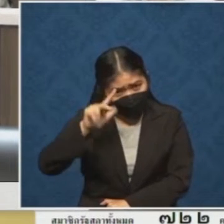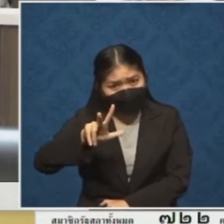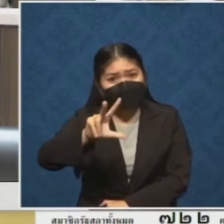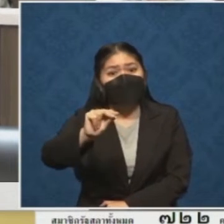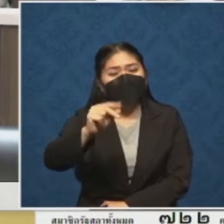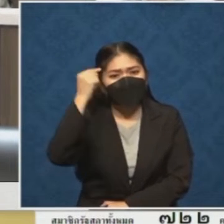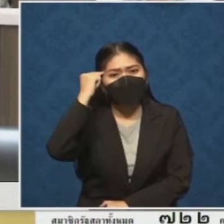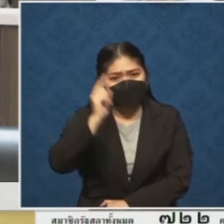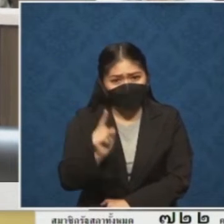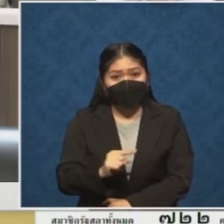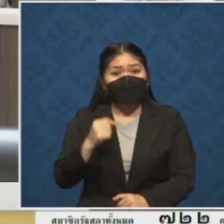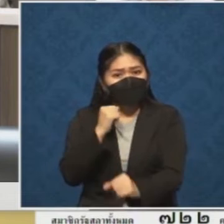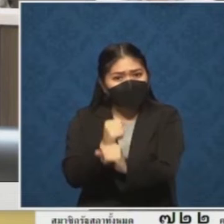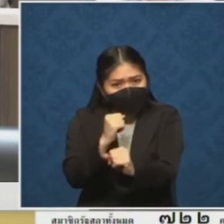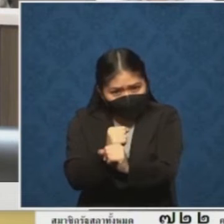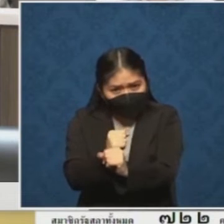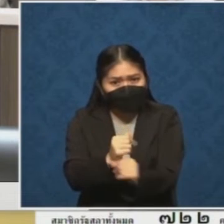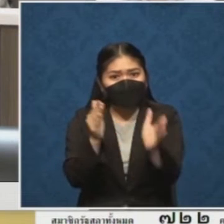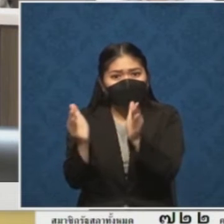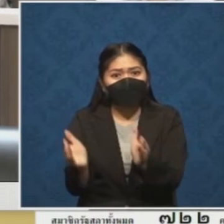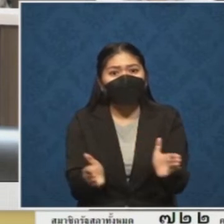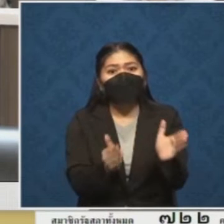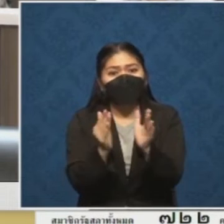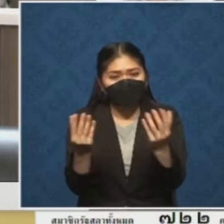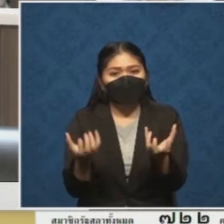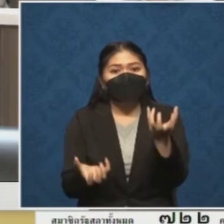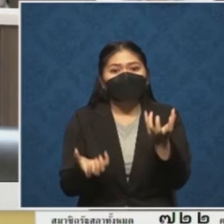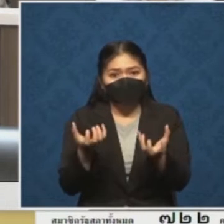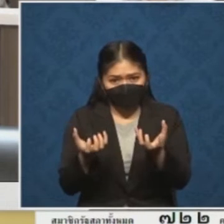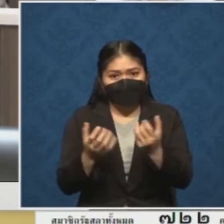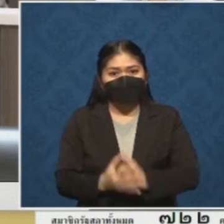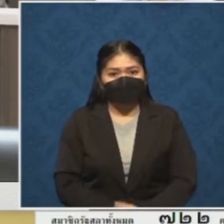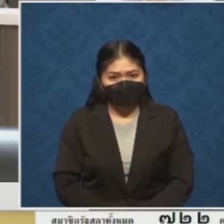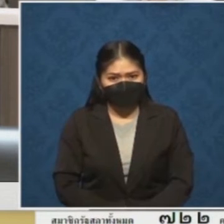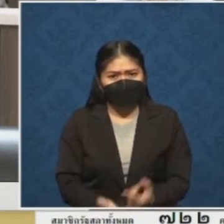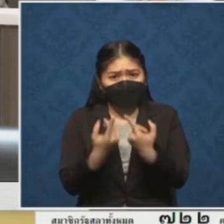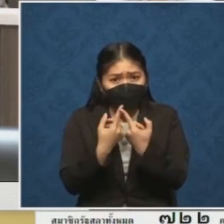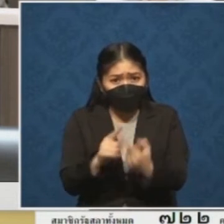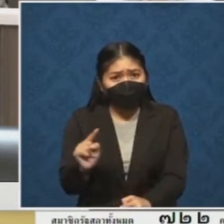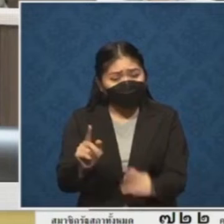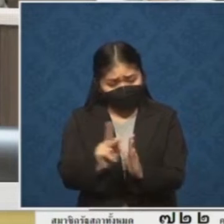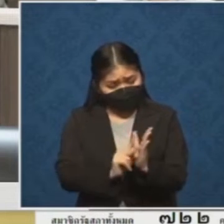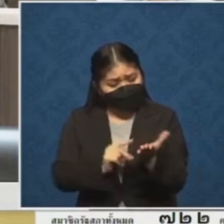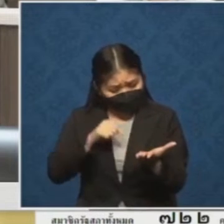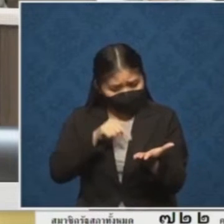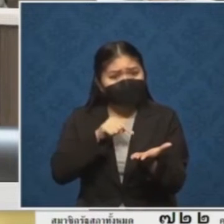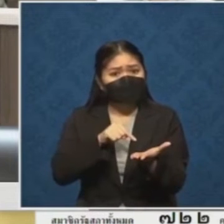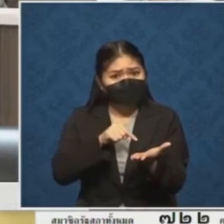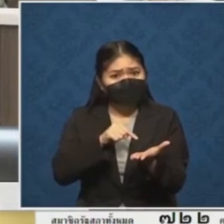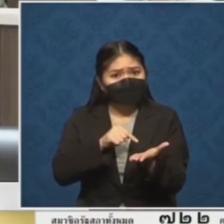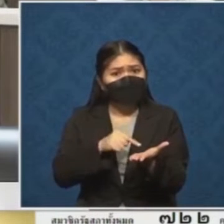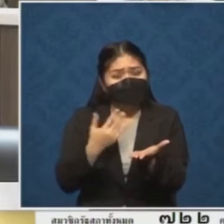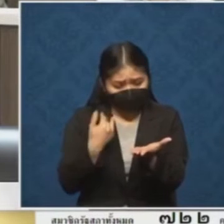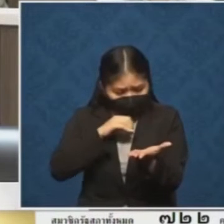ะถือเป็นการดำเนินงานในกระบวนการยุติธรรมทั้งสิ้นแต่ปรากฏว่ากฎหมายฉบับนี้ไม่ได้มีการกล่